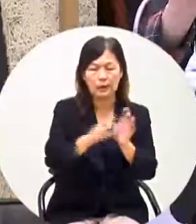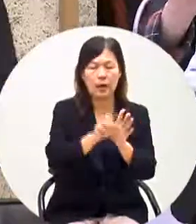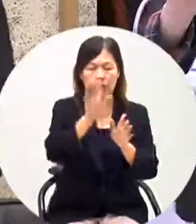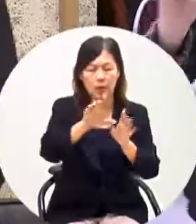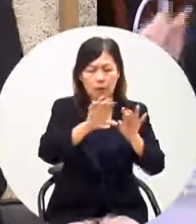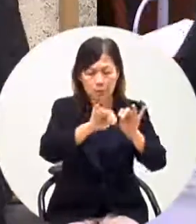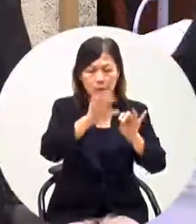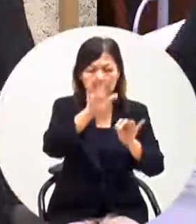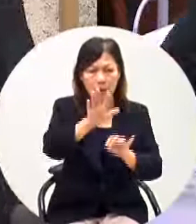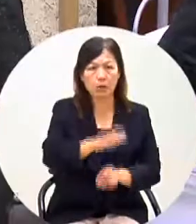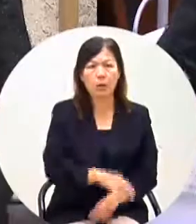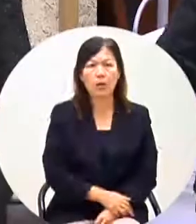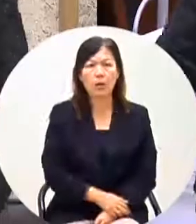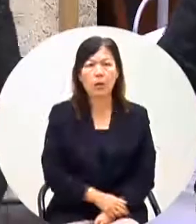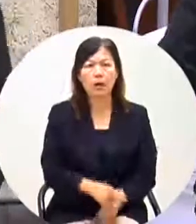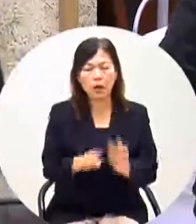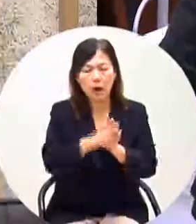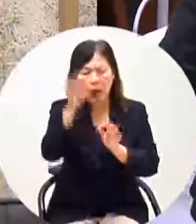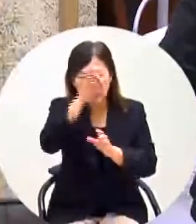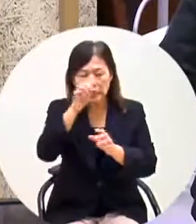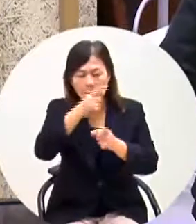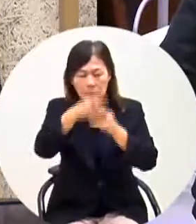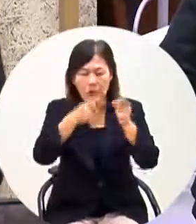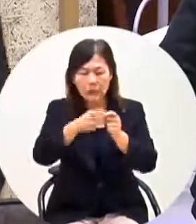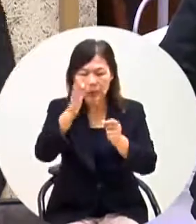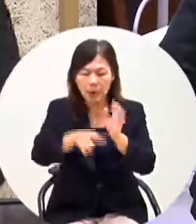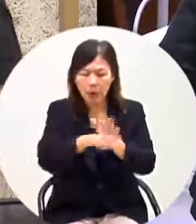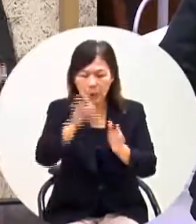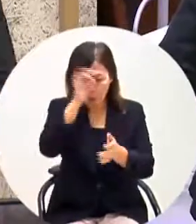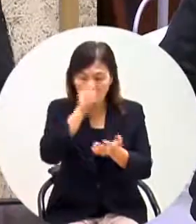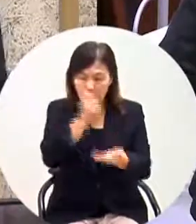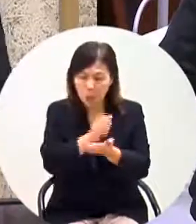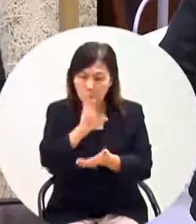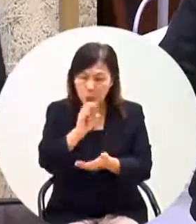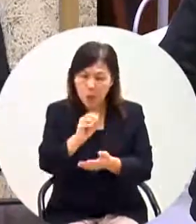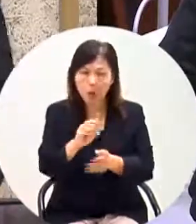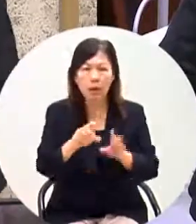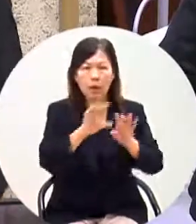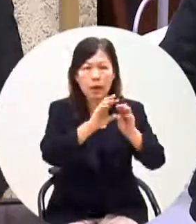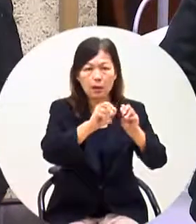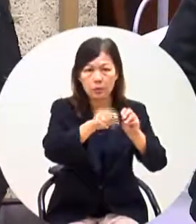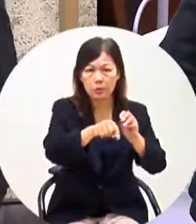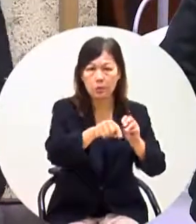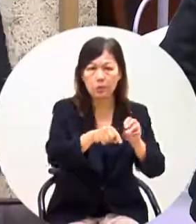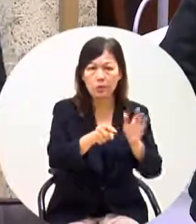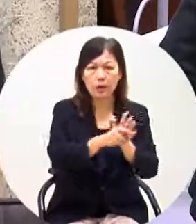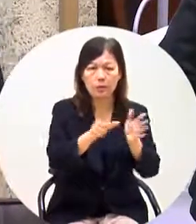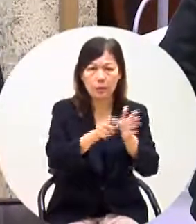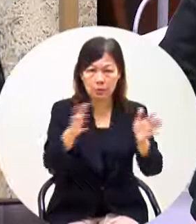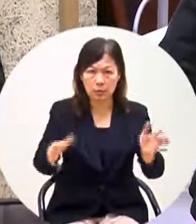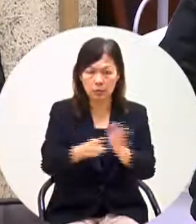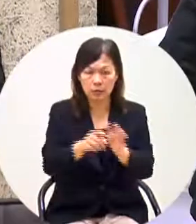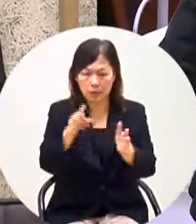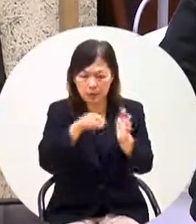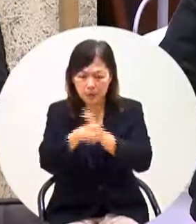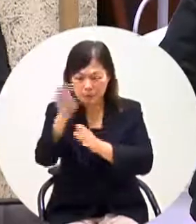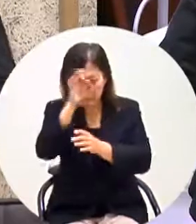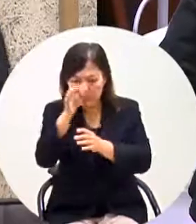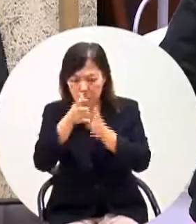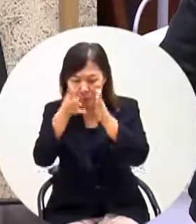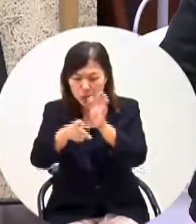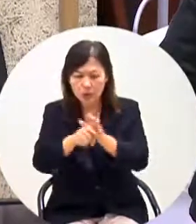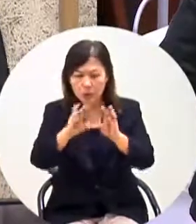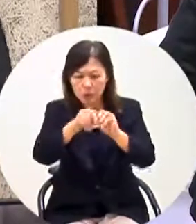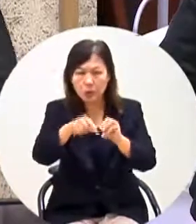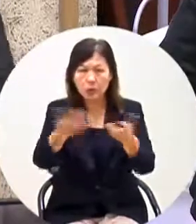1年半找到了没？ 对，那我们在土地的部分呢，我们这一段时间都一直在处理土地的部分，那现在已经处理完成了，包括